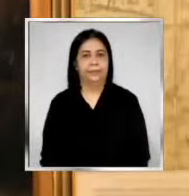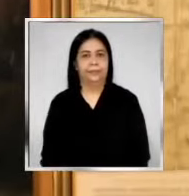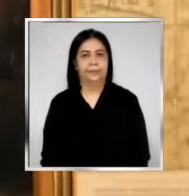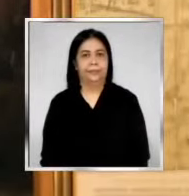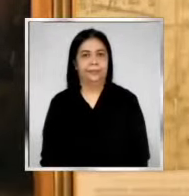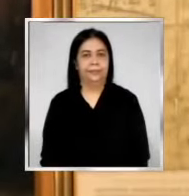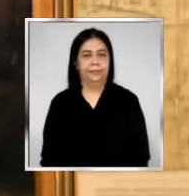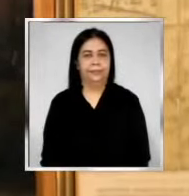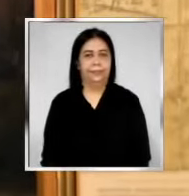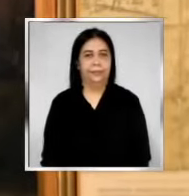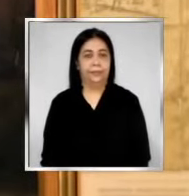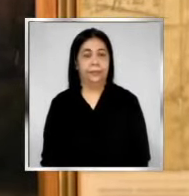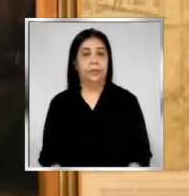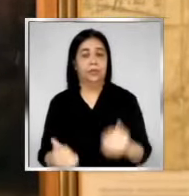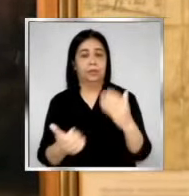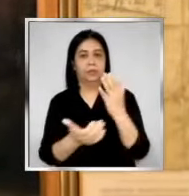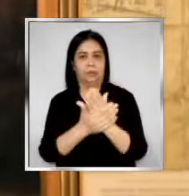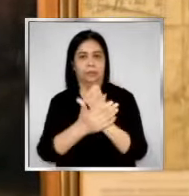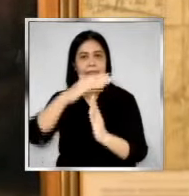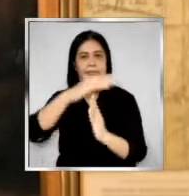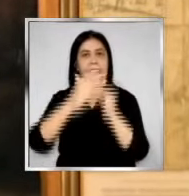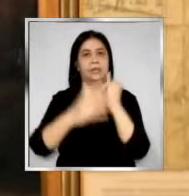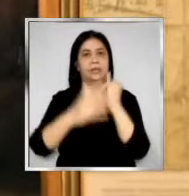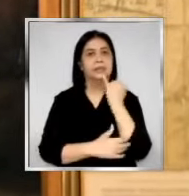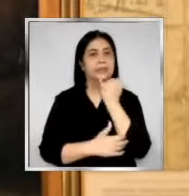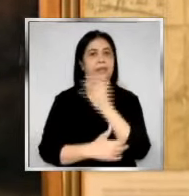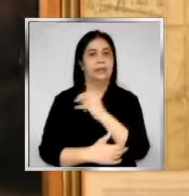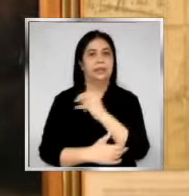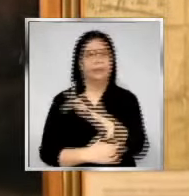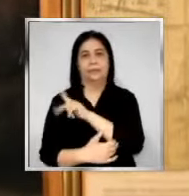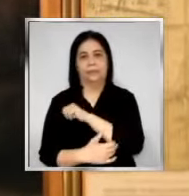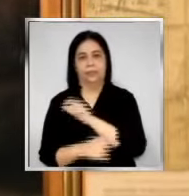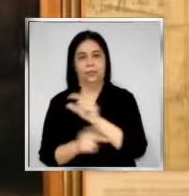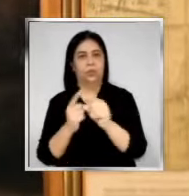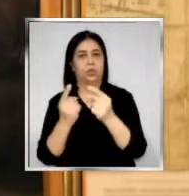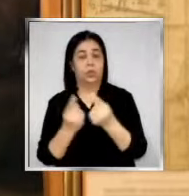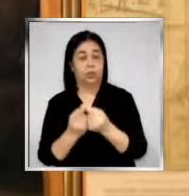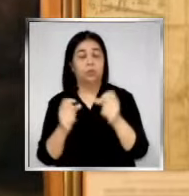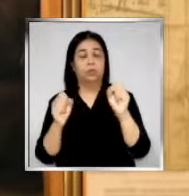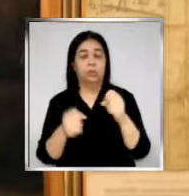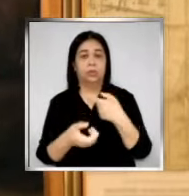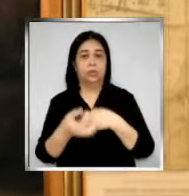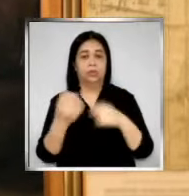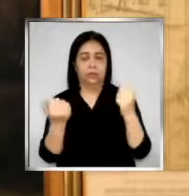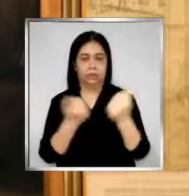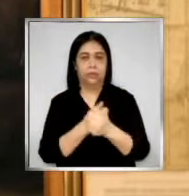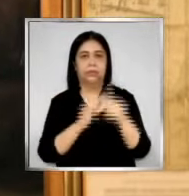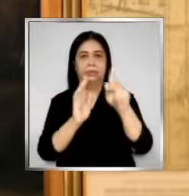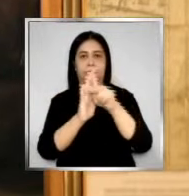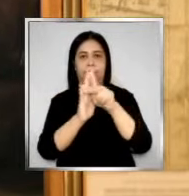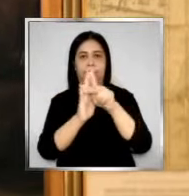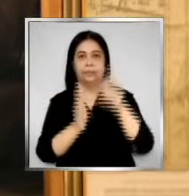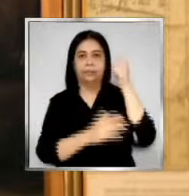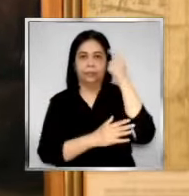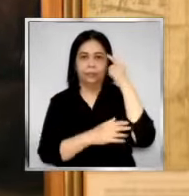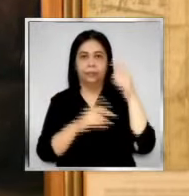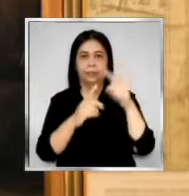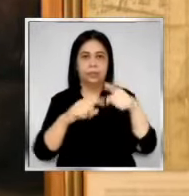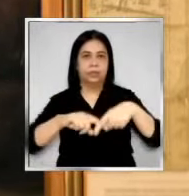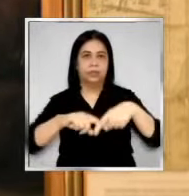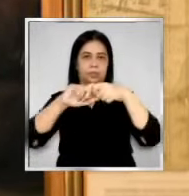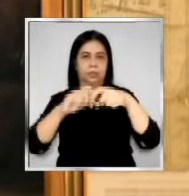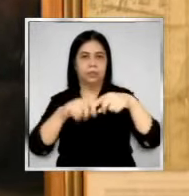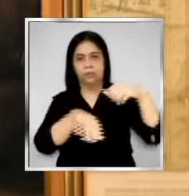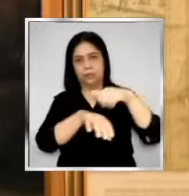Ngayon nagtigil puto ka ng Israel at Palestinian militant groups, posibleng mabago na rin daw ang polisiya ng gobyerno sa suspending pagpapadala